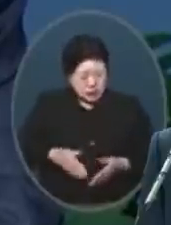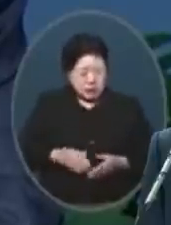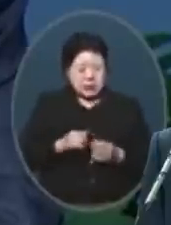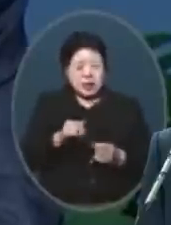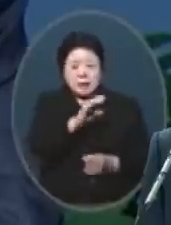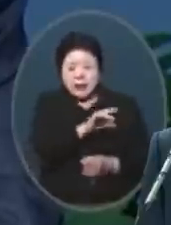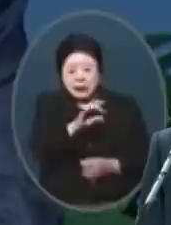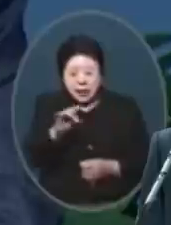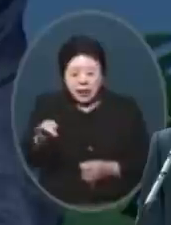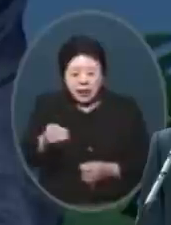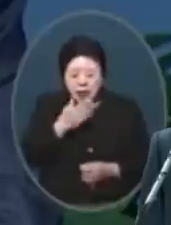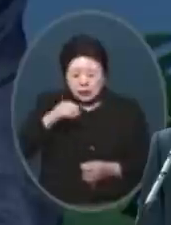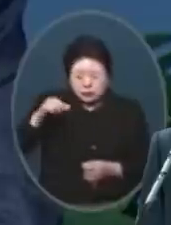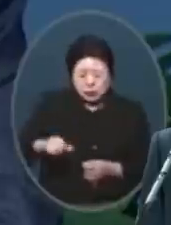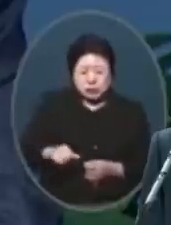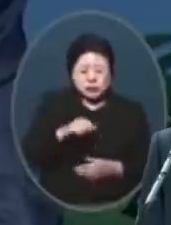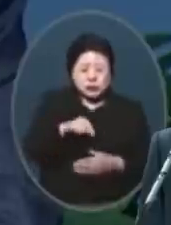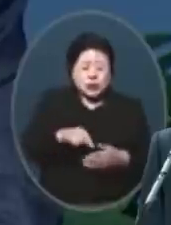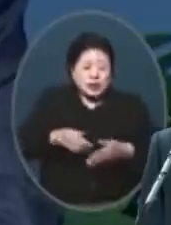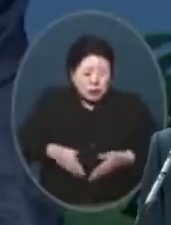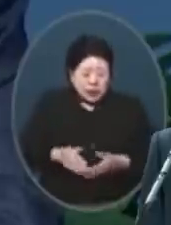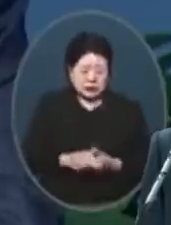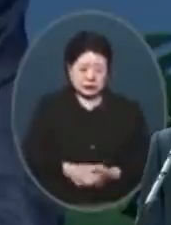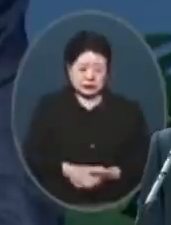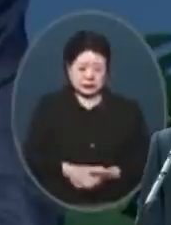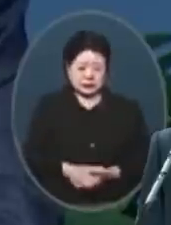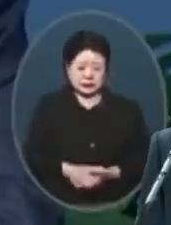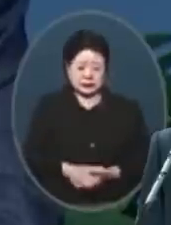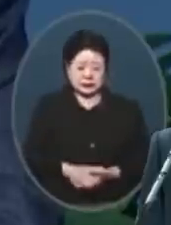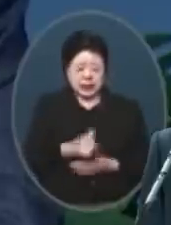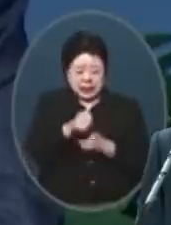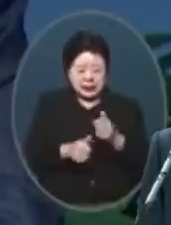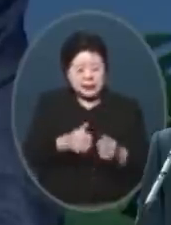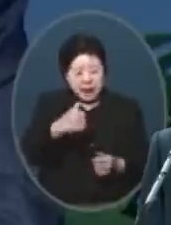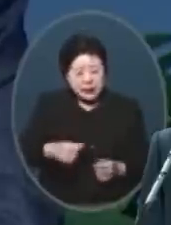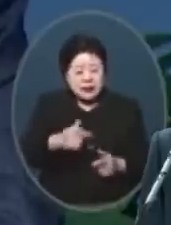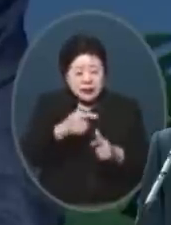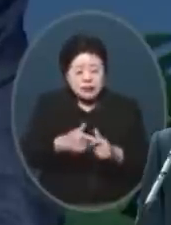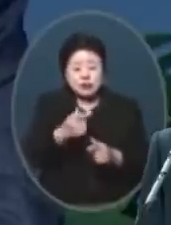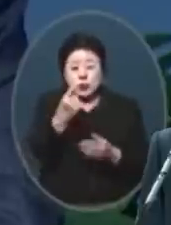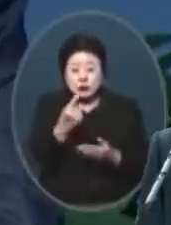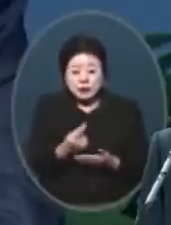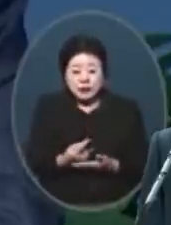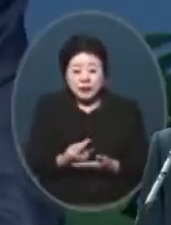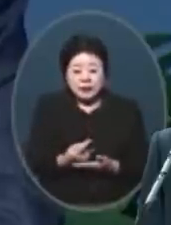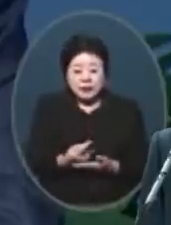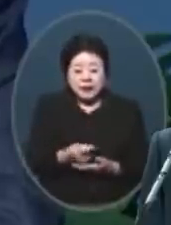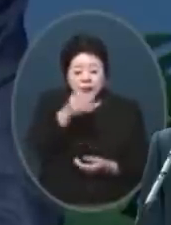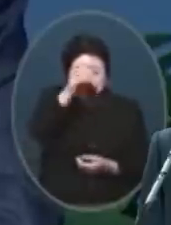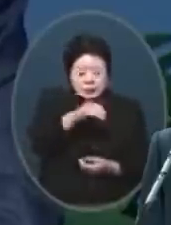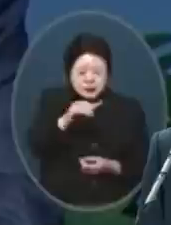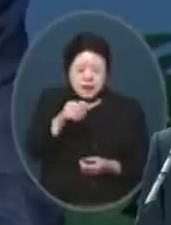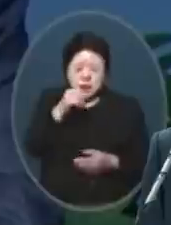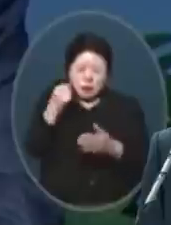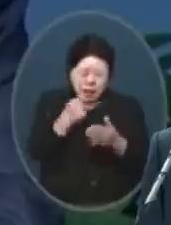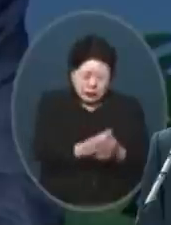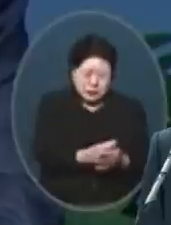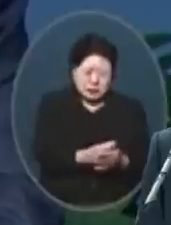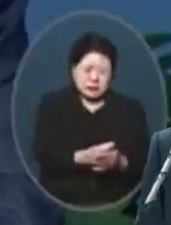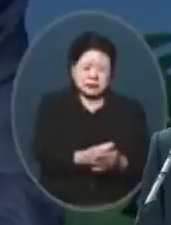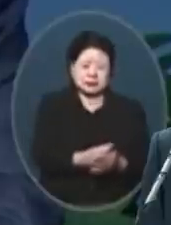사람마다 저주 속에서 태어났는데 하나님의 아들 예수님이 오셔서 십자가에 못 박혀서